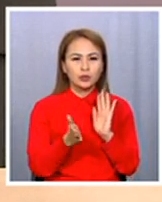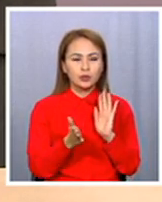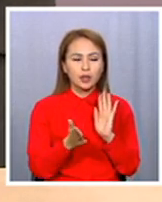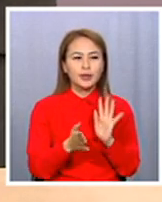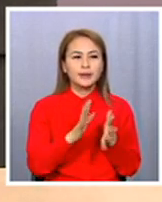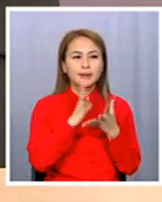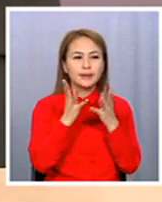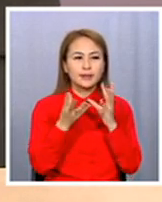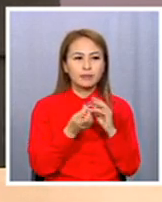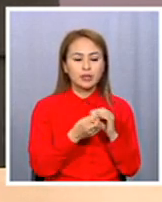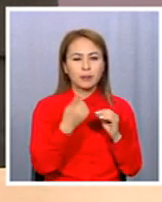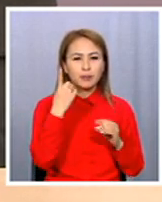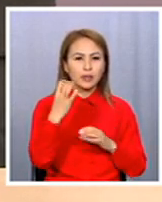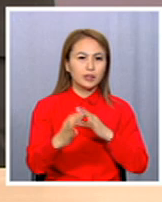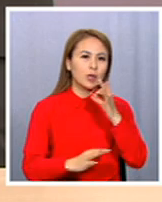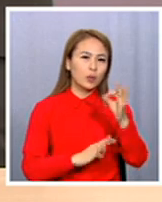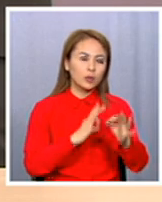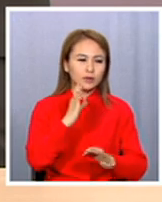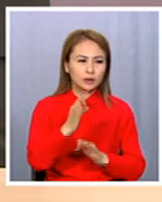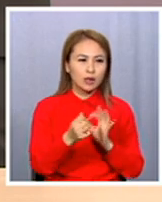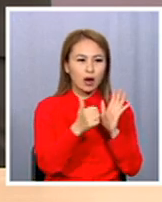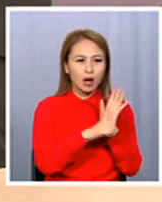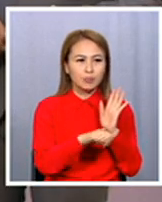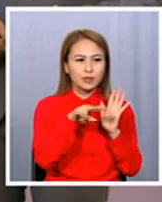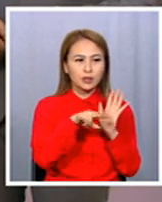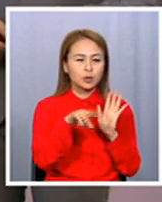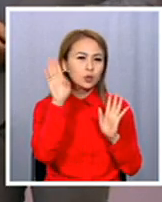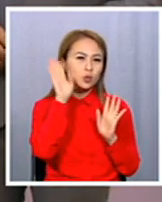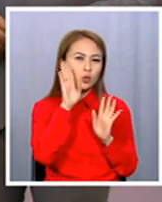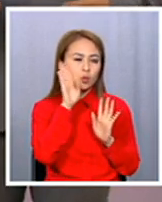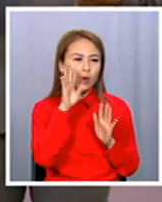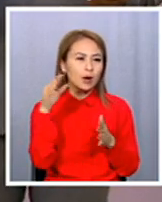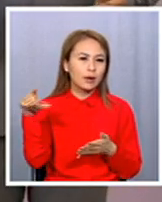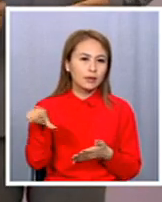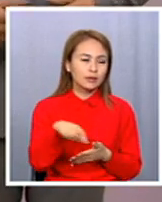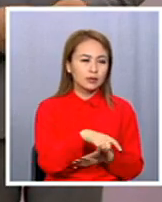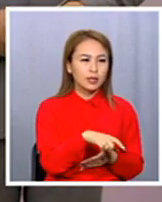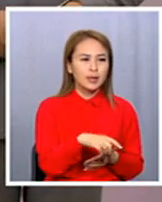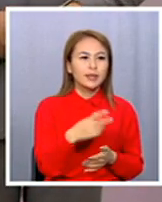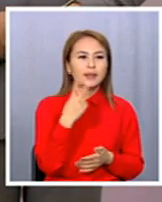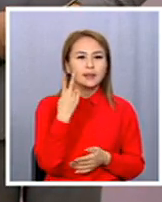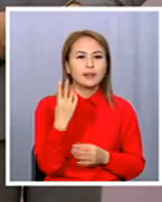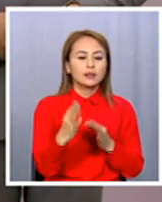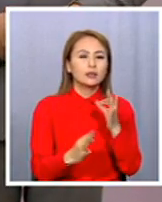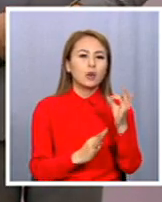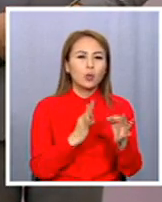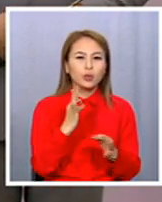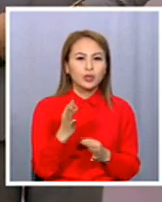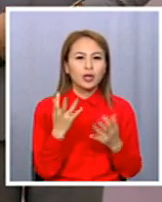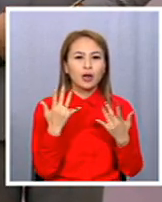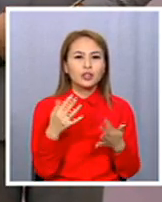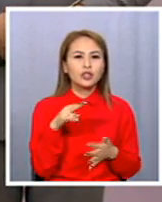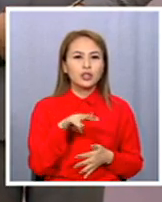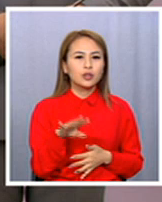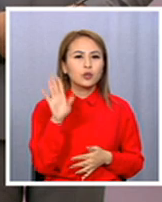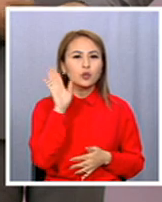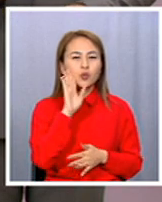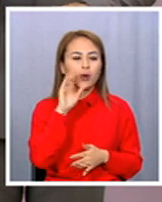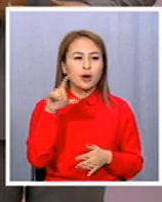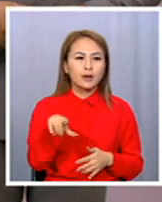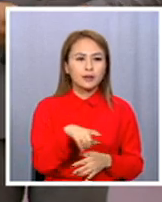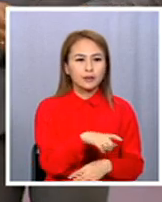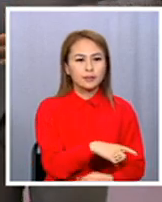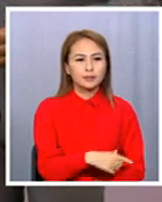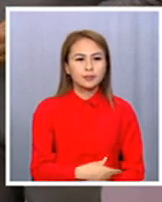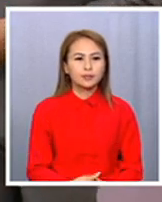Демек, бір тәулікте 60 литр су ағады. Ал 2 тәулікте қанша литр су ағады?